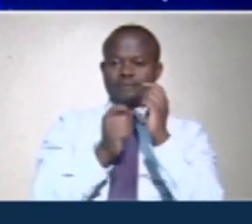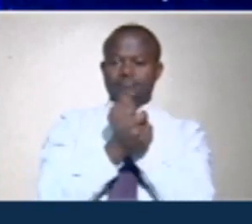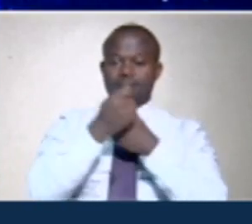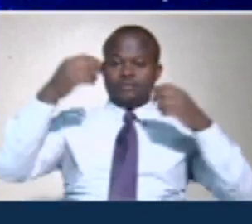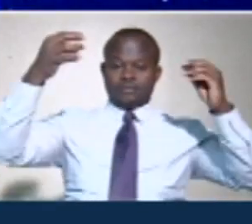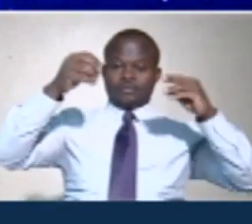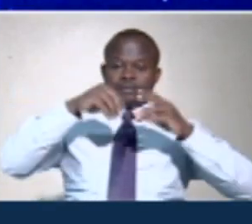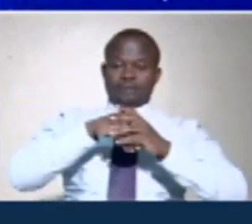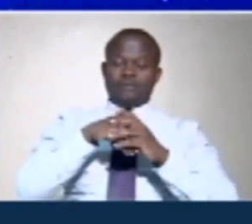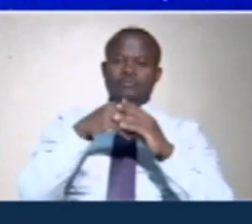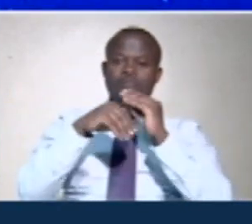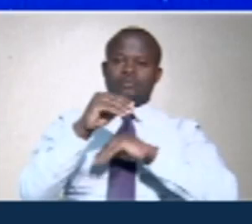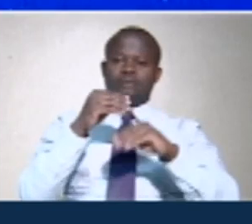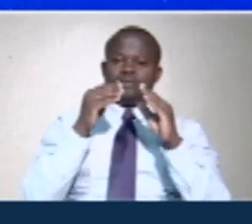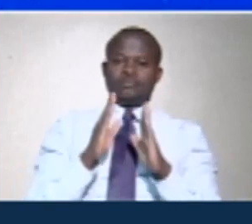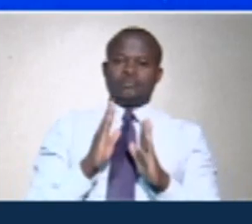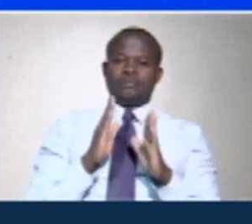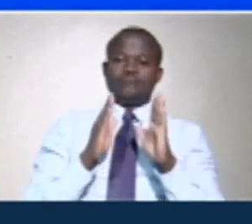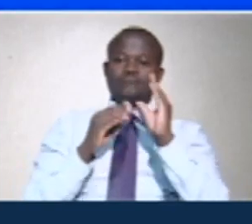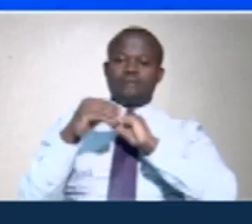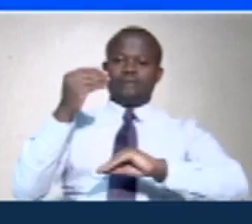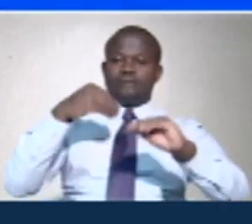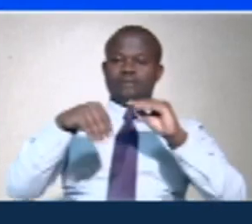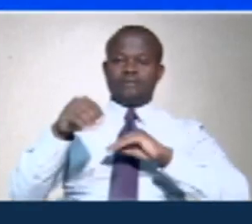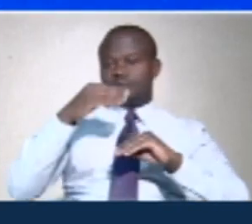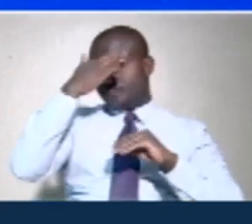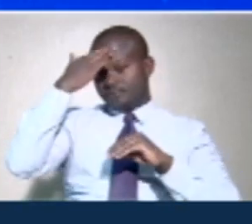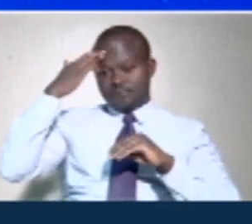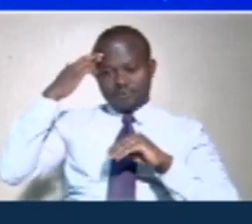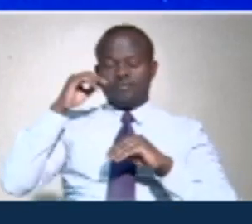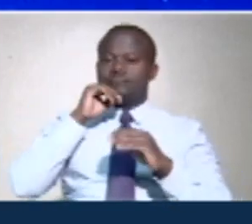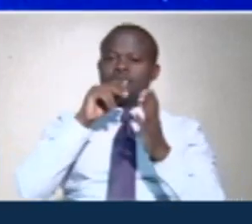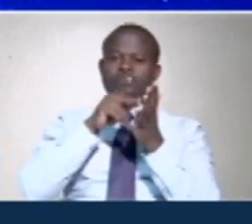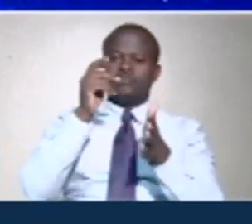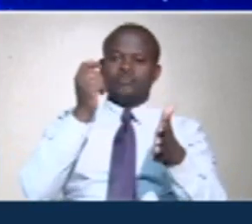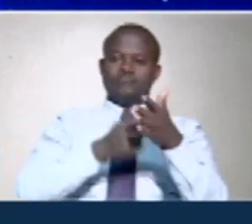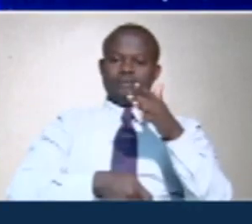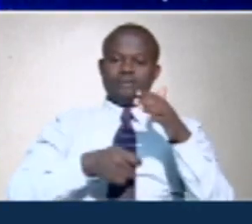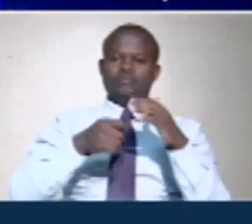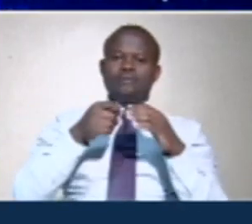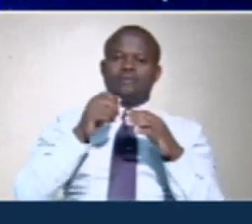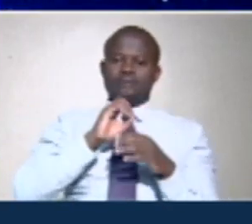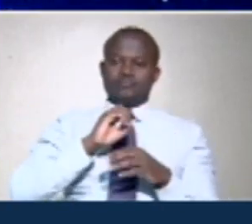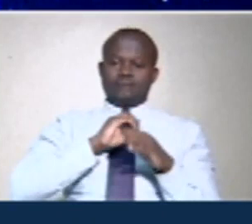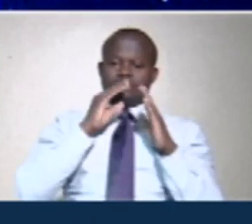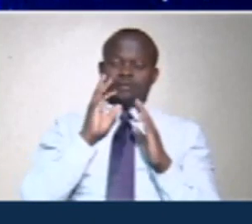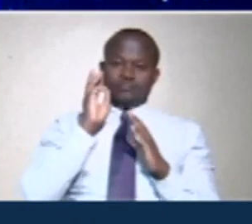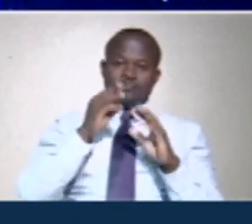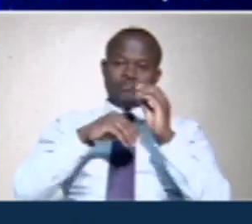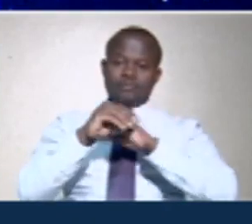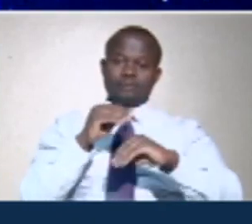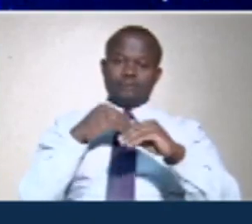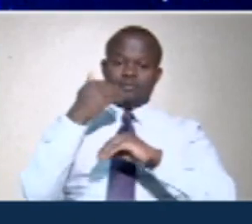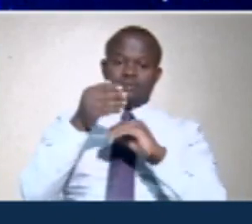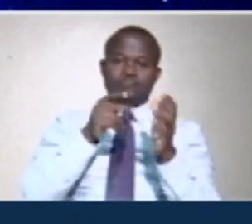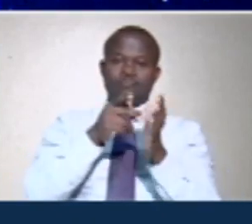zigaragaramo nuko ibicuruzwa byajyaga bitezwa cyamunara ku mpamvu zo kutishyura imisoro ari nyirabyo uzajya byigurishiriza